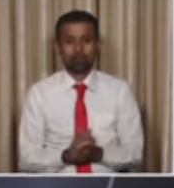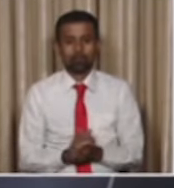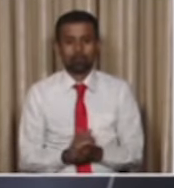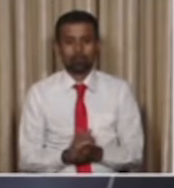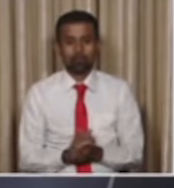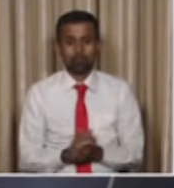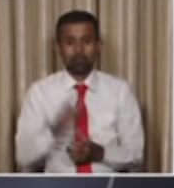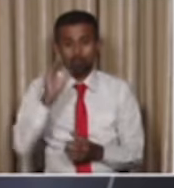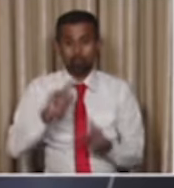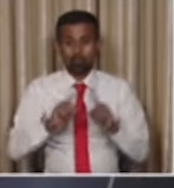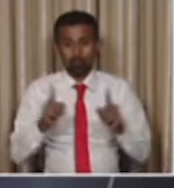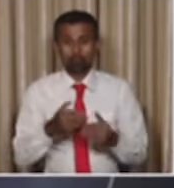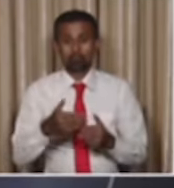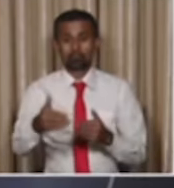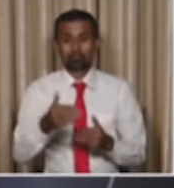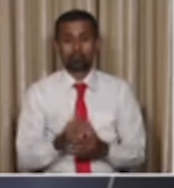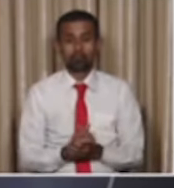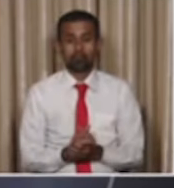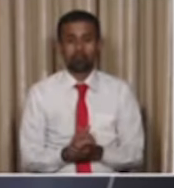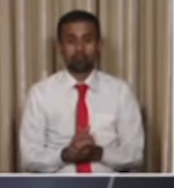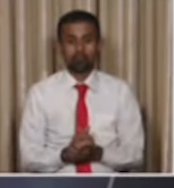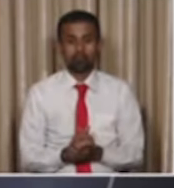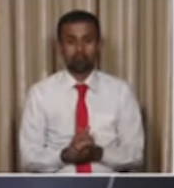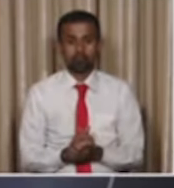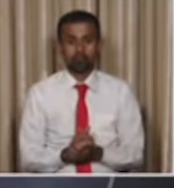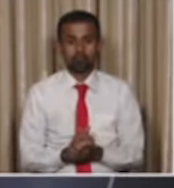එහෙම ගියොත් රෑ 10 විතර නගන් යන්න වෙනවා